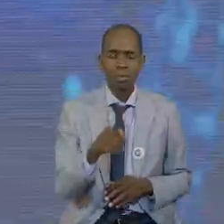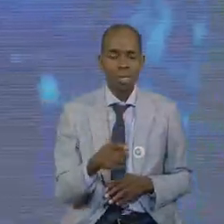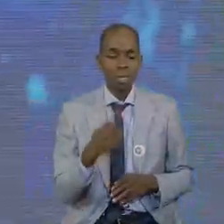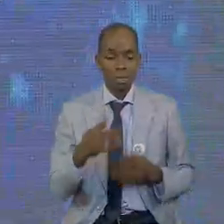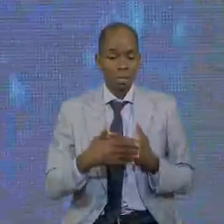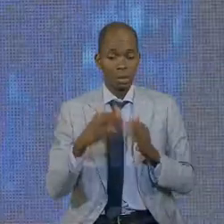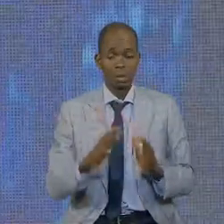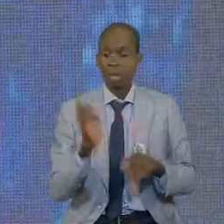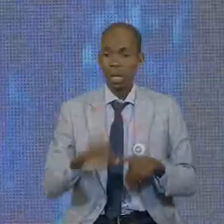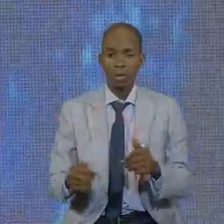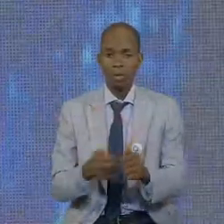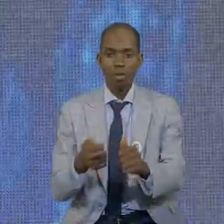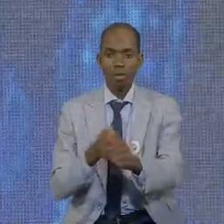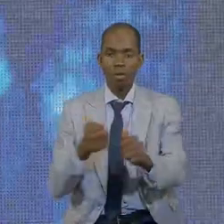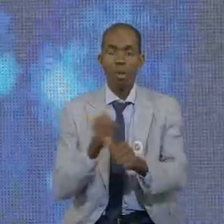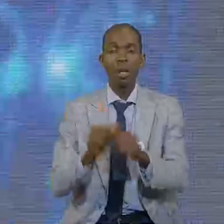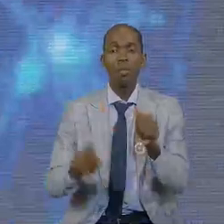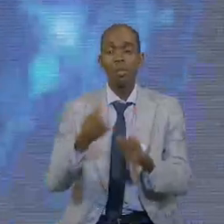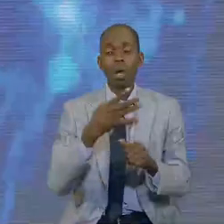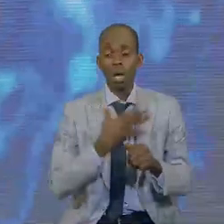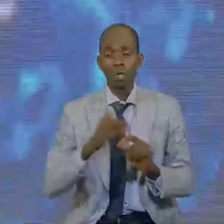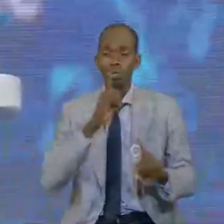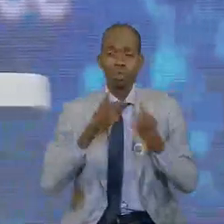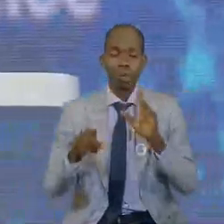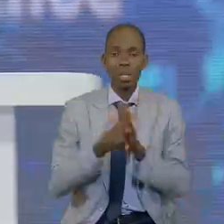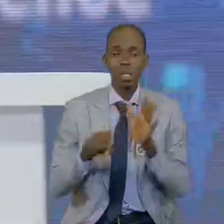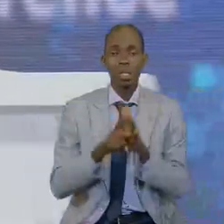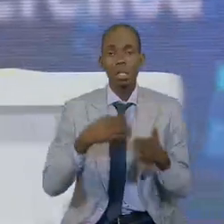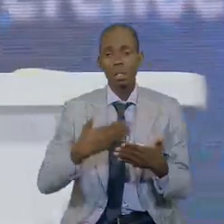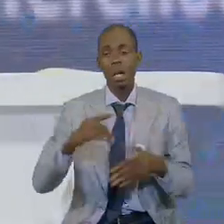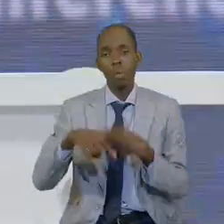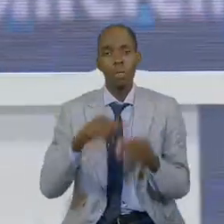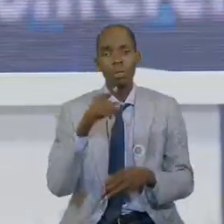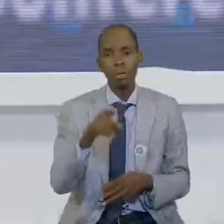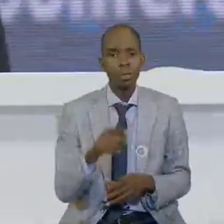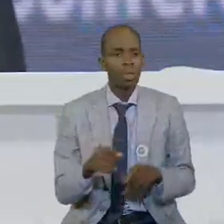voisins disent. Ils ne vont pas te suivre partout en disant les mauvaises choses.